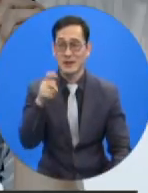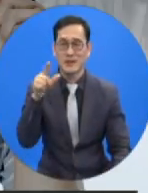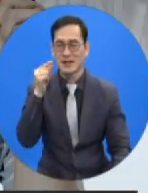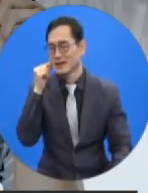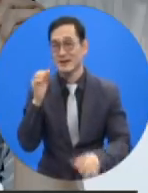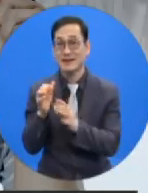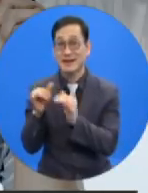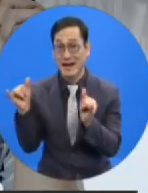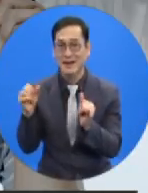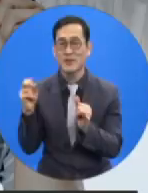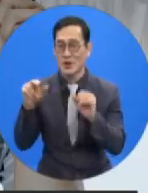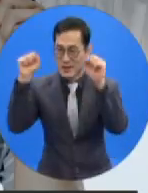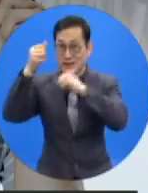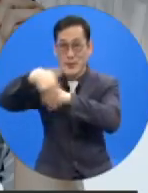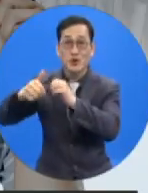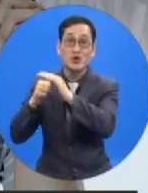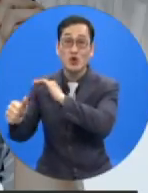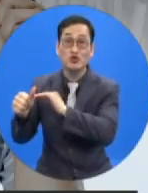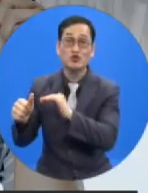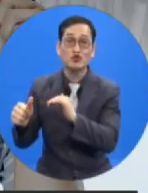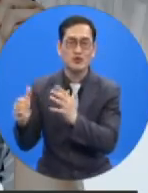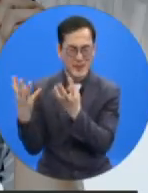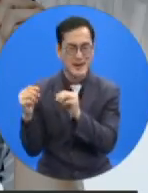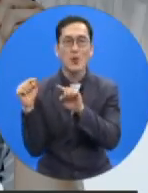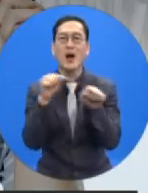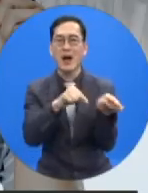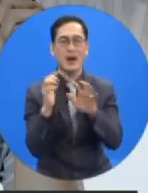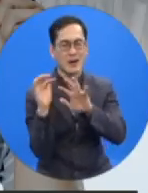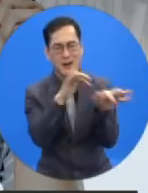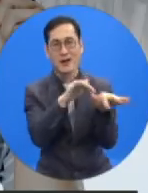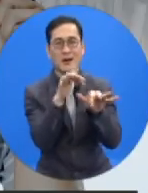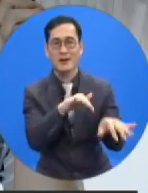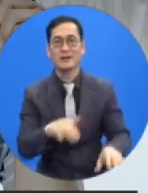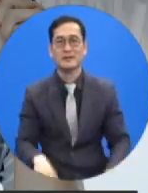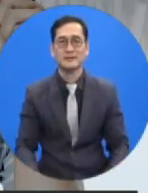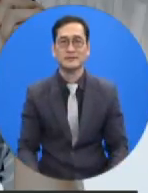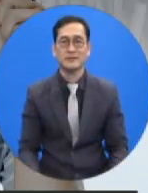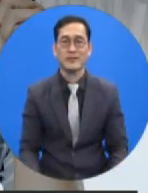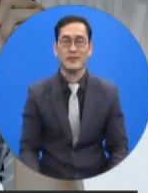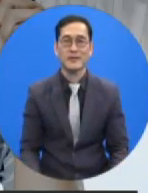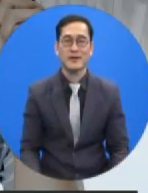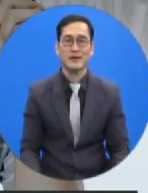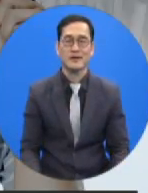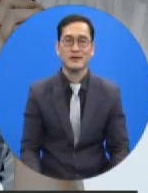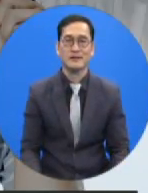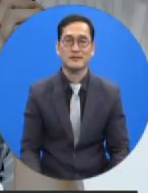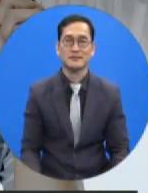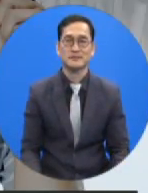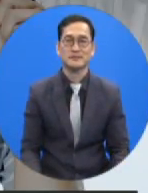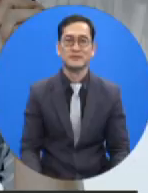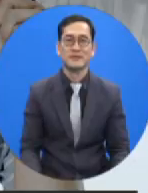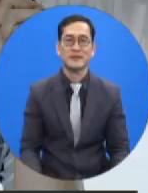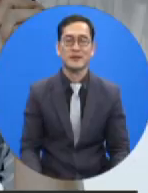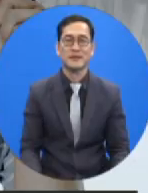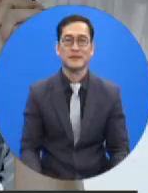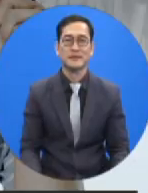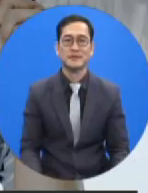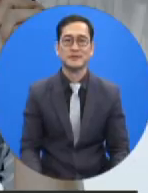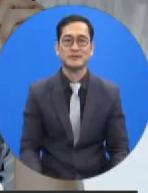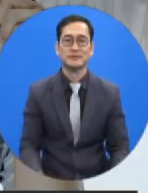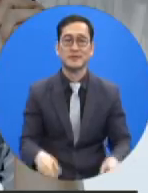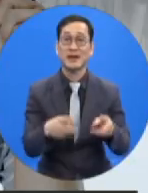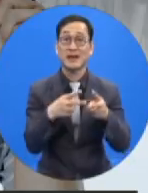주손입니다. 지난달 말까지는요. 하루에 수백 명이 방문했다. 이렇게나 많이 갑니까? 유흥주점 위층에는 대형 연회장도